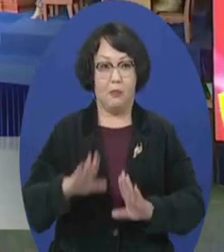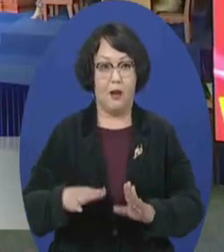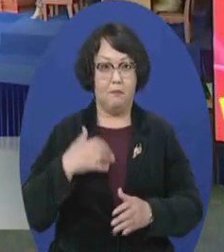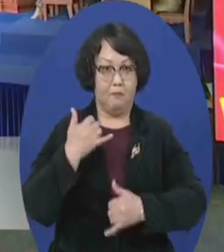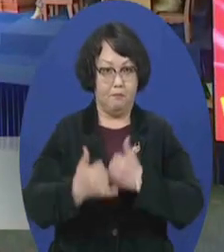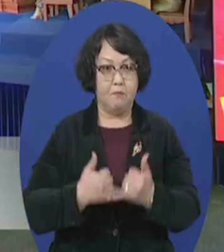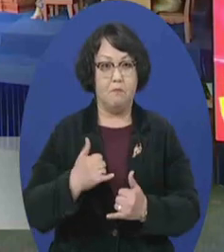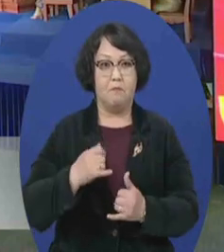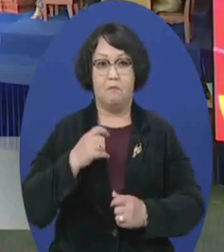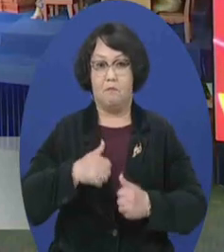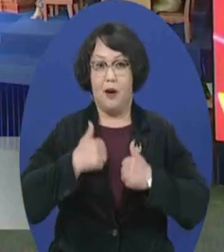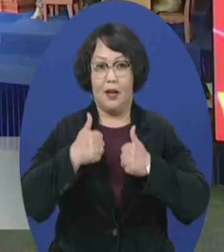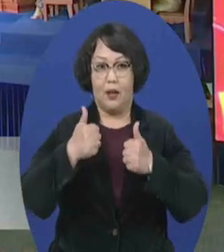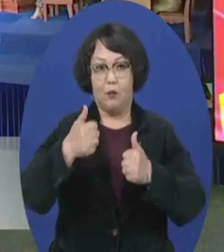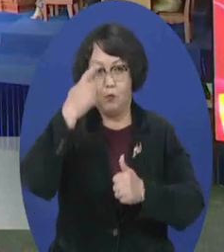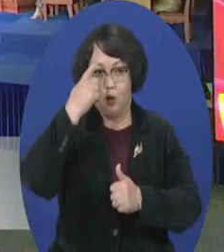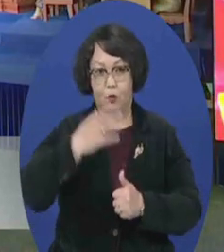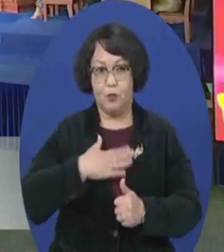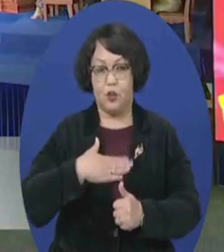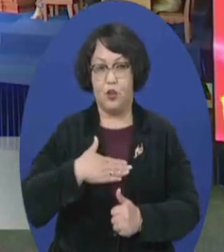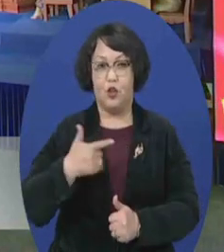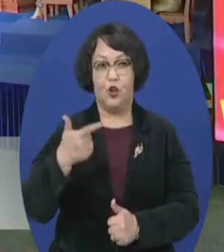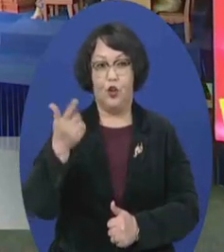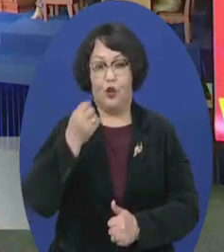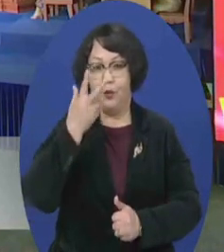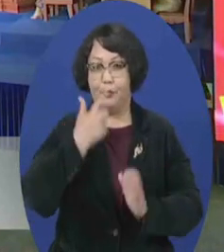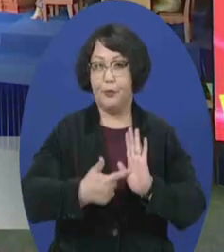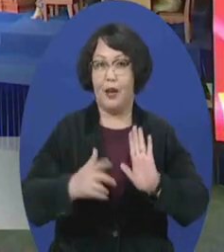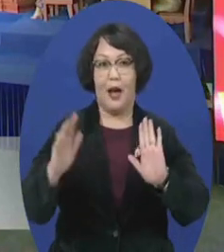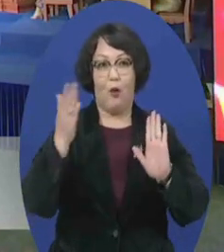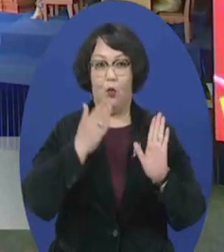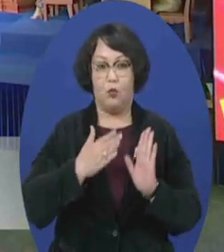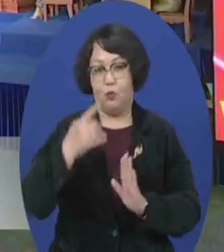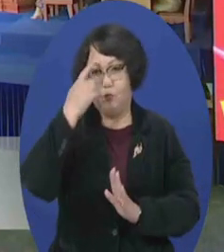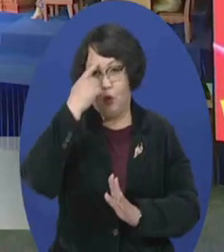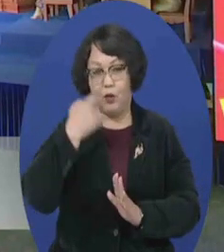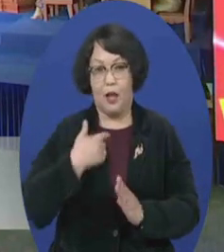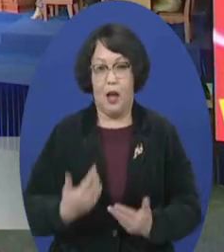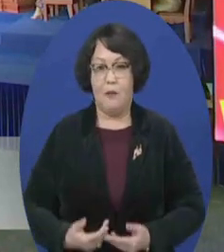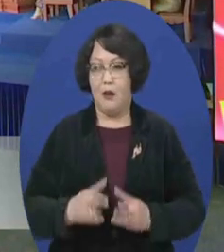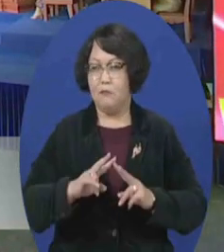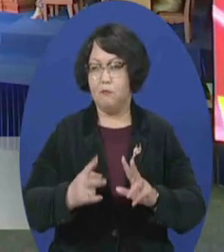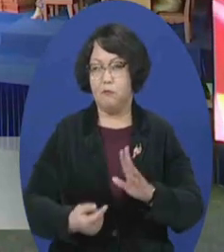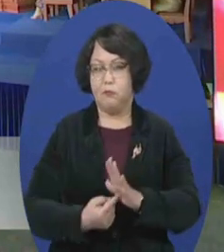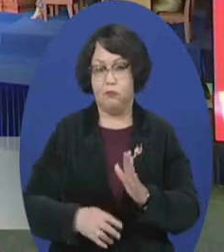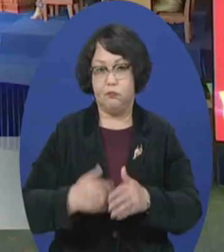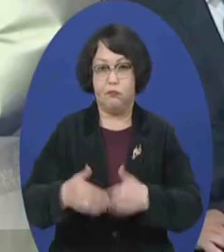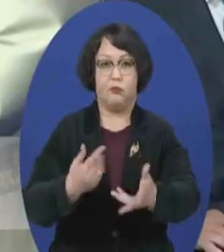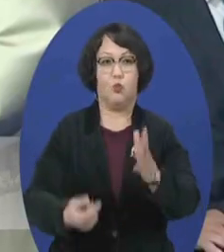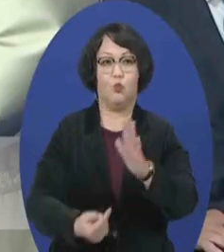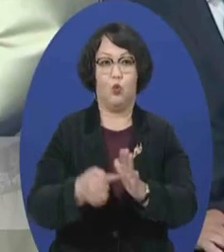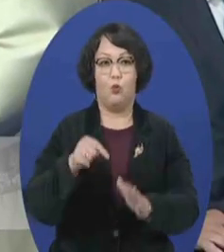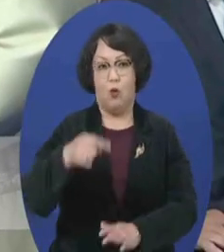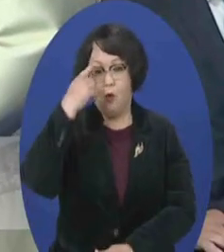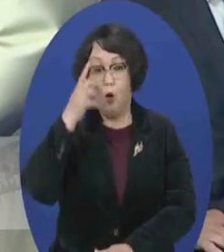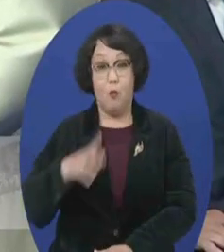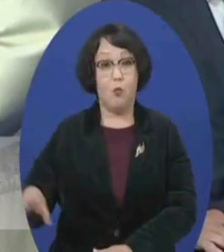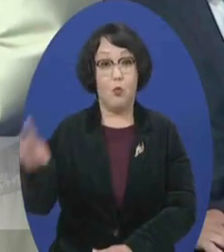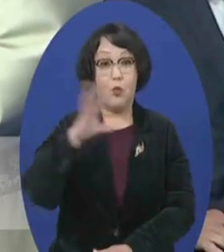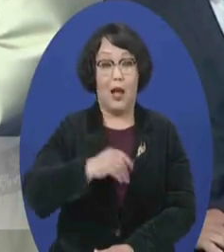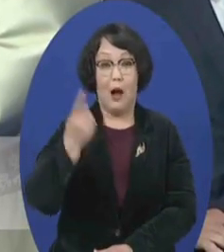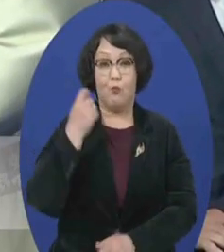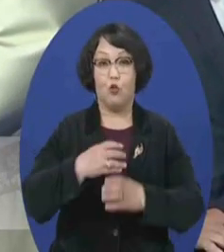монголоороо бахархах, монголоороо гоёх, монголоор орших үнд цөр болох юм аа. Монголын ард түмний хамгийн